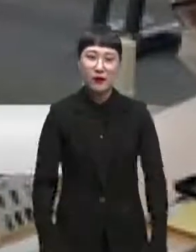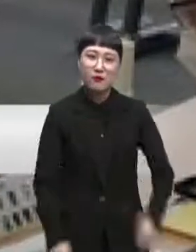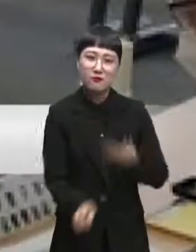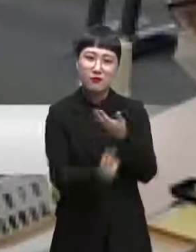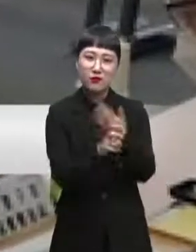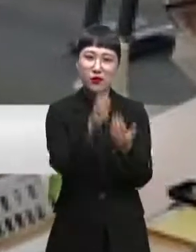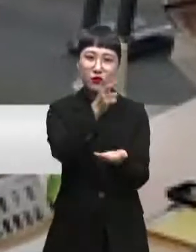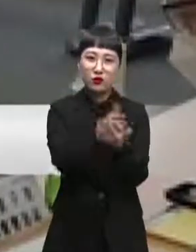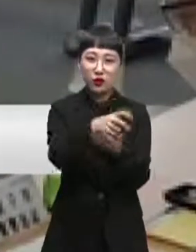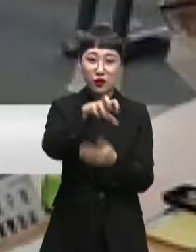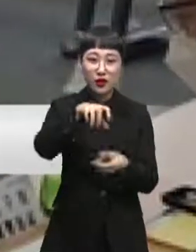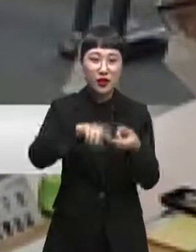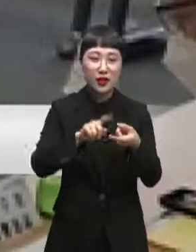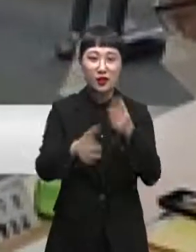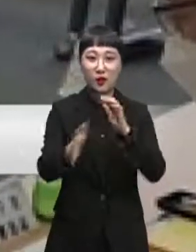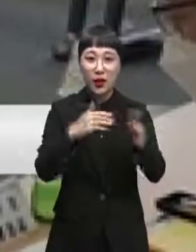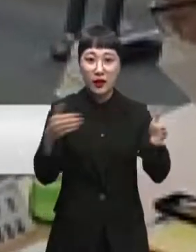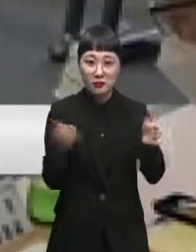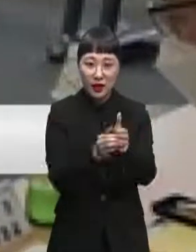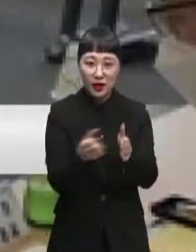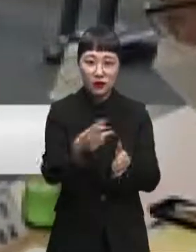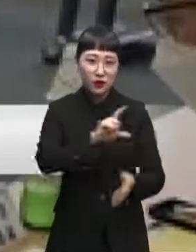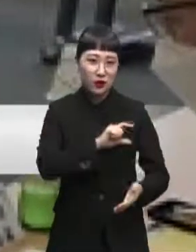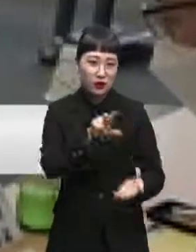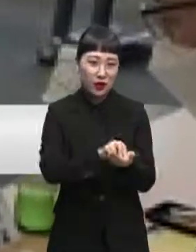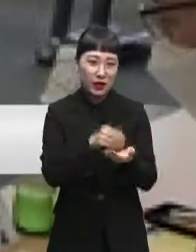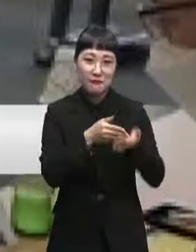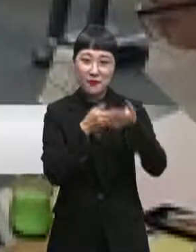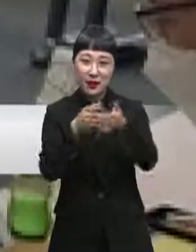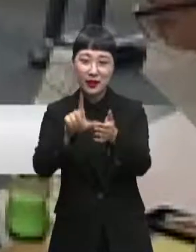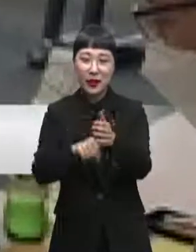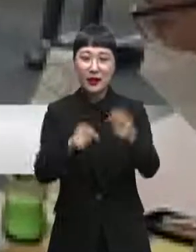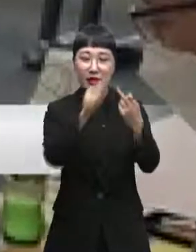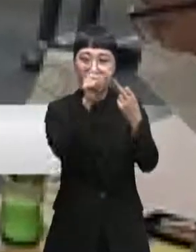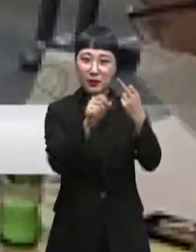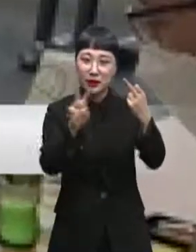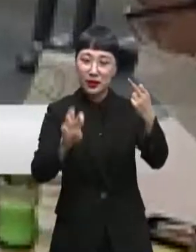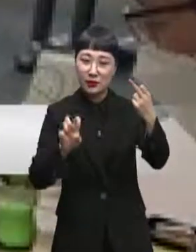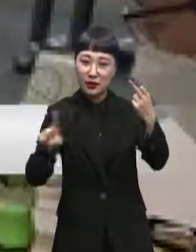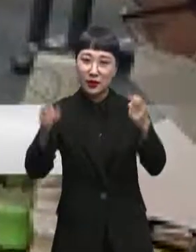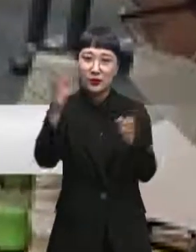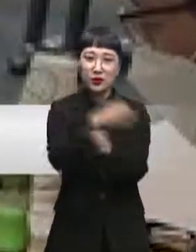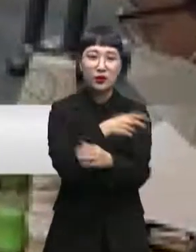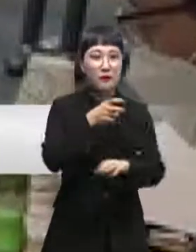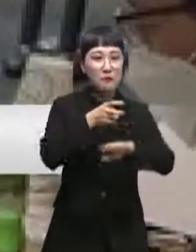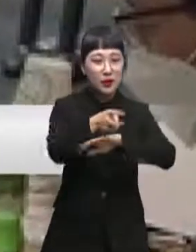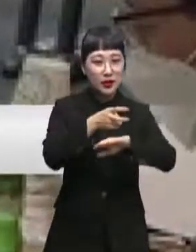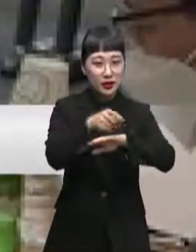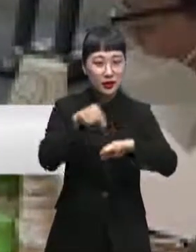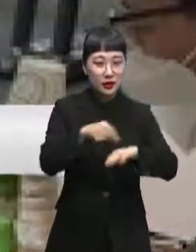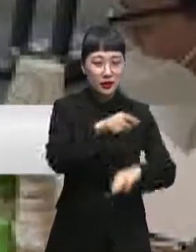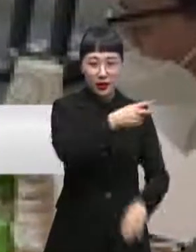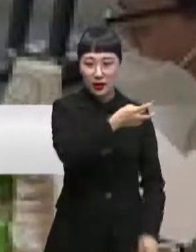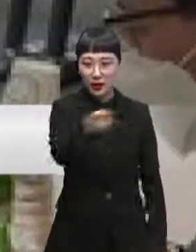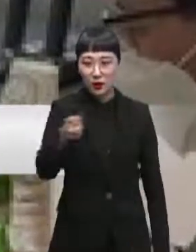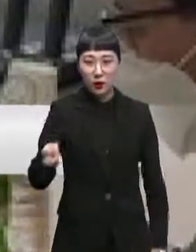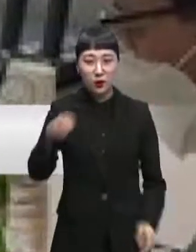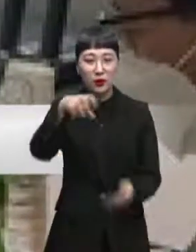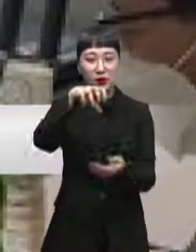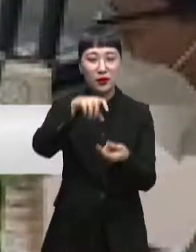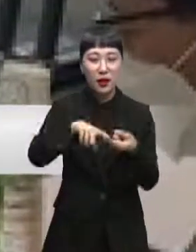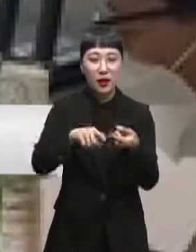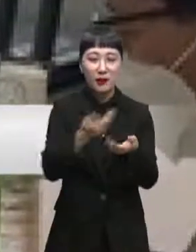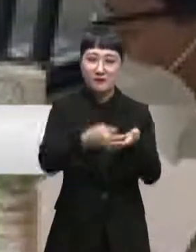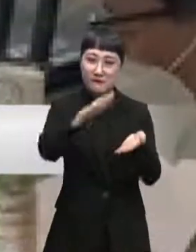이정두 시교통국장은 이번 회의를 주재하며 12월 31일부터 시행하는 버스 노선 개편에 따라 버스 정류장 주변